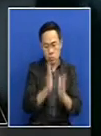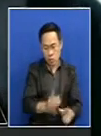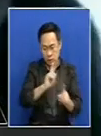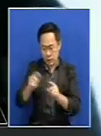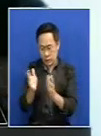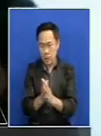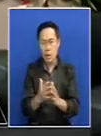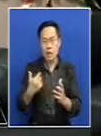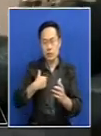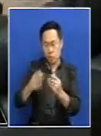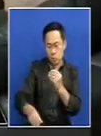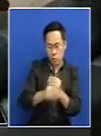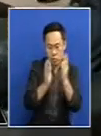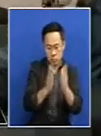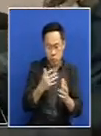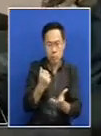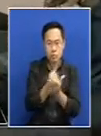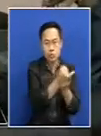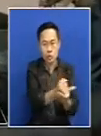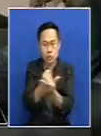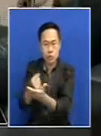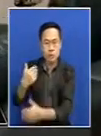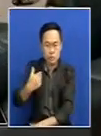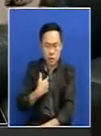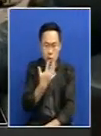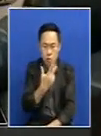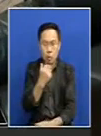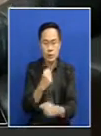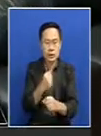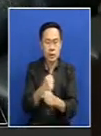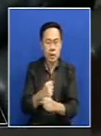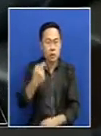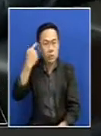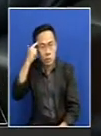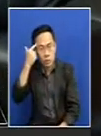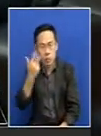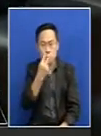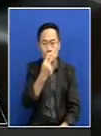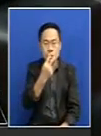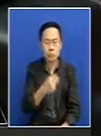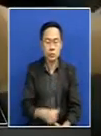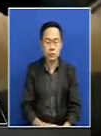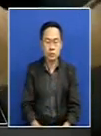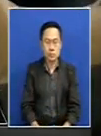บแปลว่าอาจจะมีคนที่ให้การช่วยเหลือแต่อาจกระทำโดยรู้เท่าไม่ถึงการ